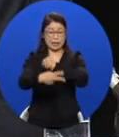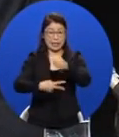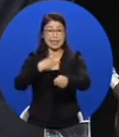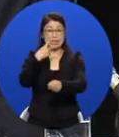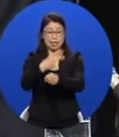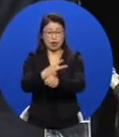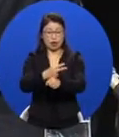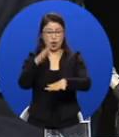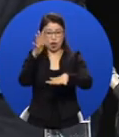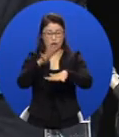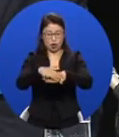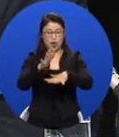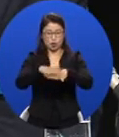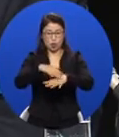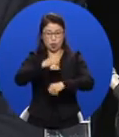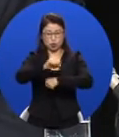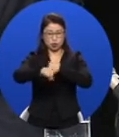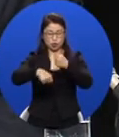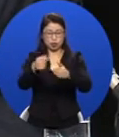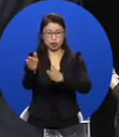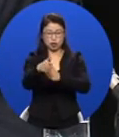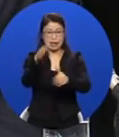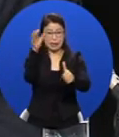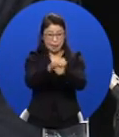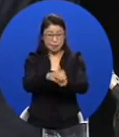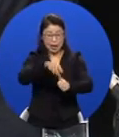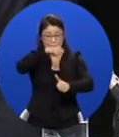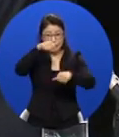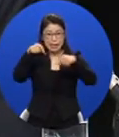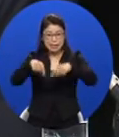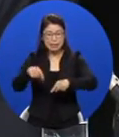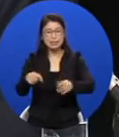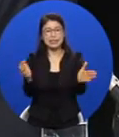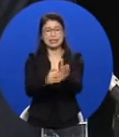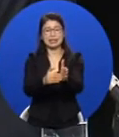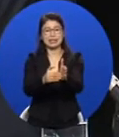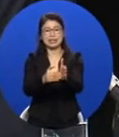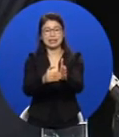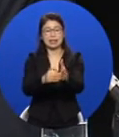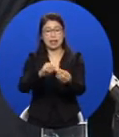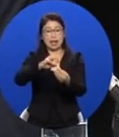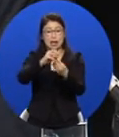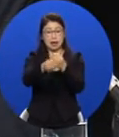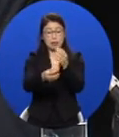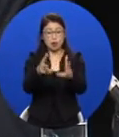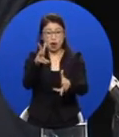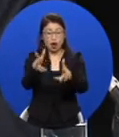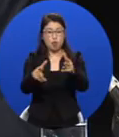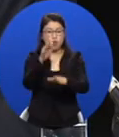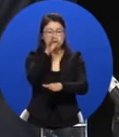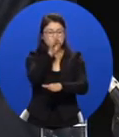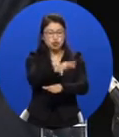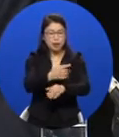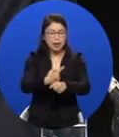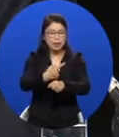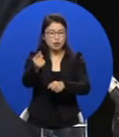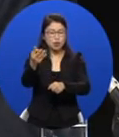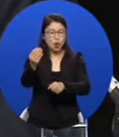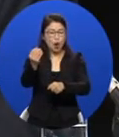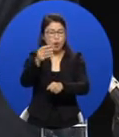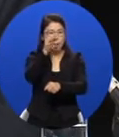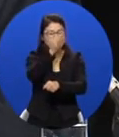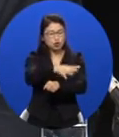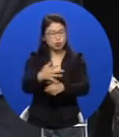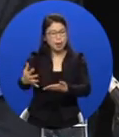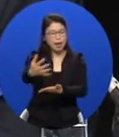했습니다. 농수산축산위원회에. 예. 자기가 심의했습니다. 가공용 감귤 수매 내년도에 얼마를 수매하고